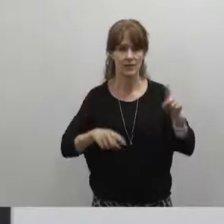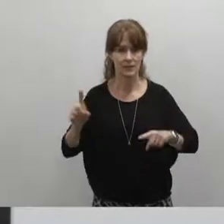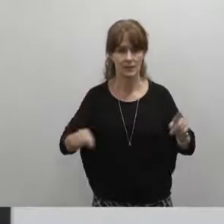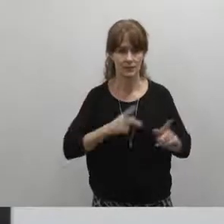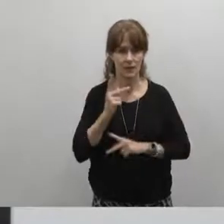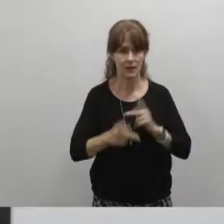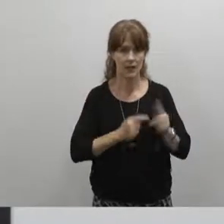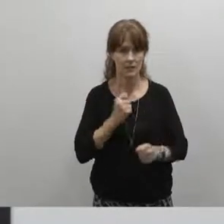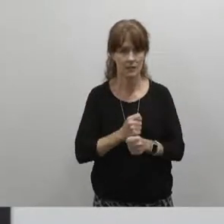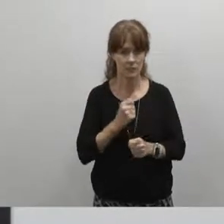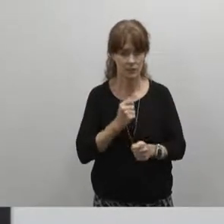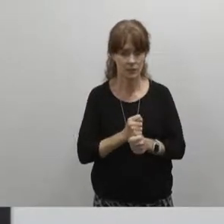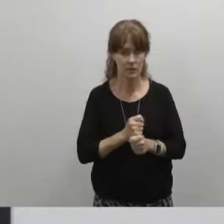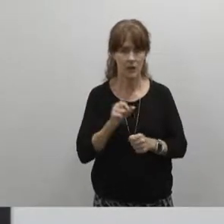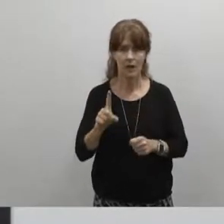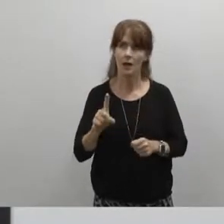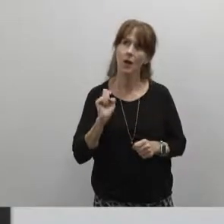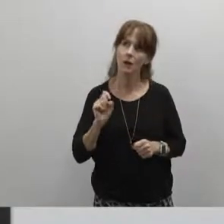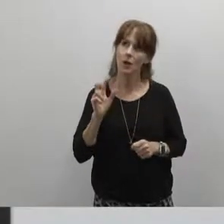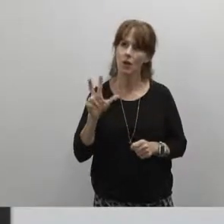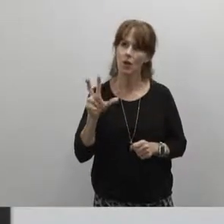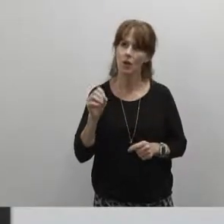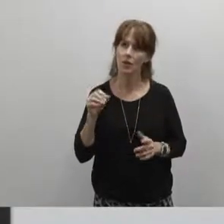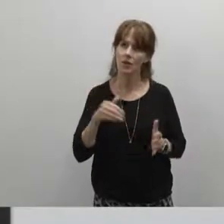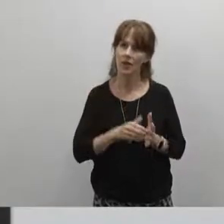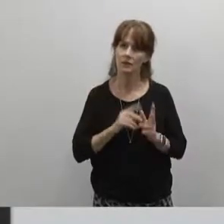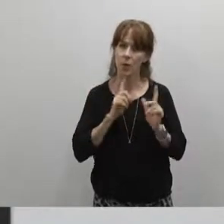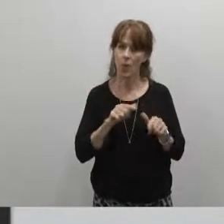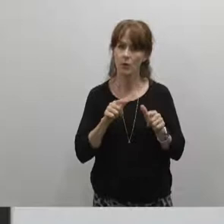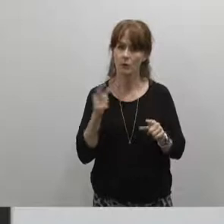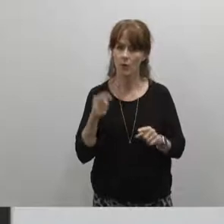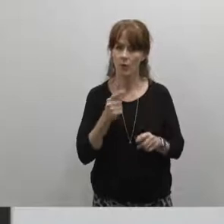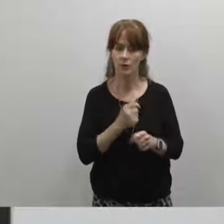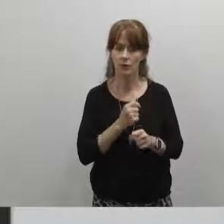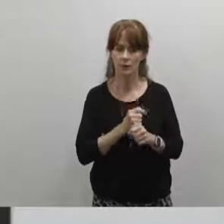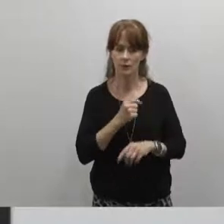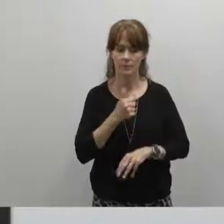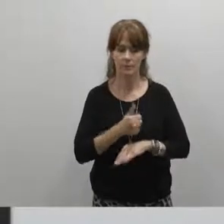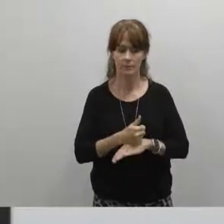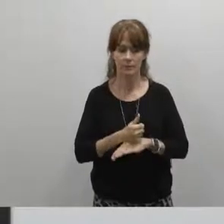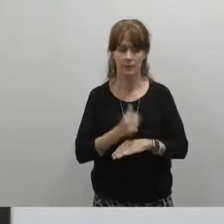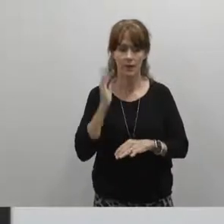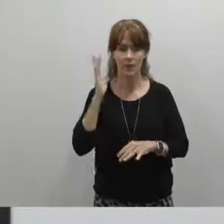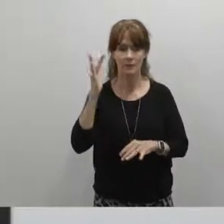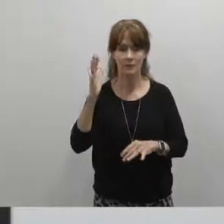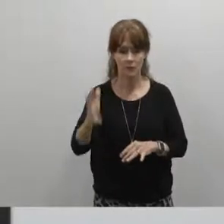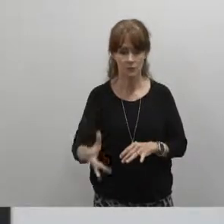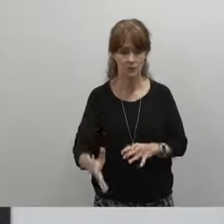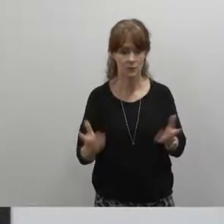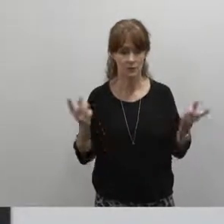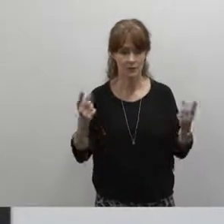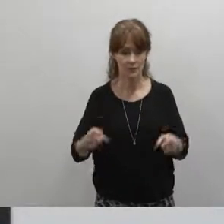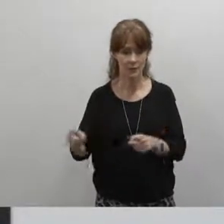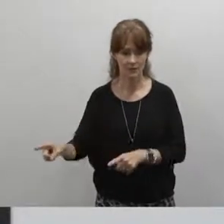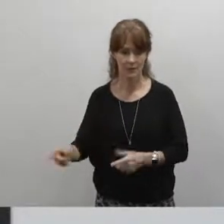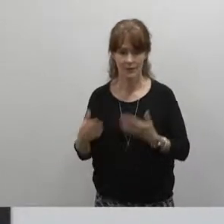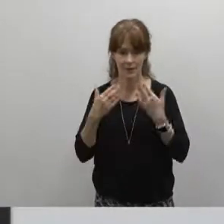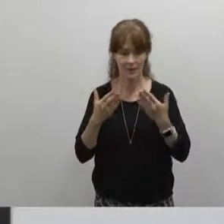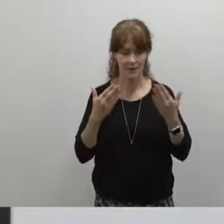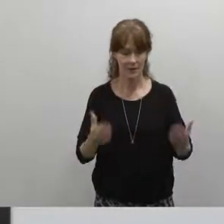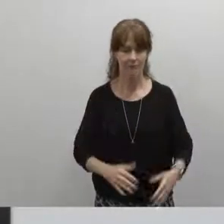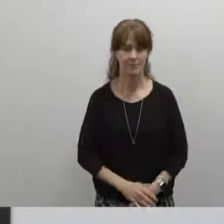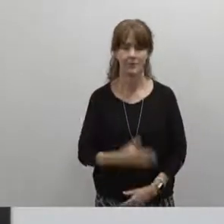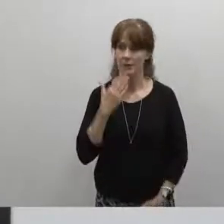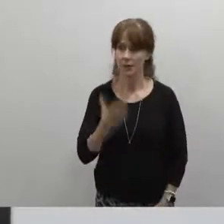bần tay lời nâng dương bên krom hôn của bông tay phần lật làn trạc kì xin ní nâng chỉ trả ơn đôi chân này nạc cốt bì cầm bông